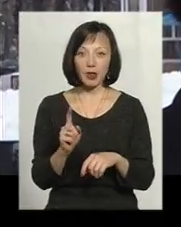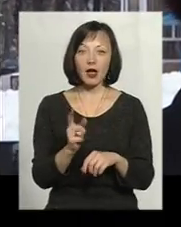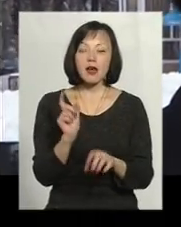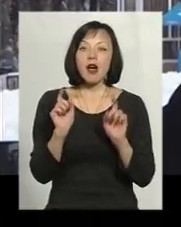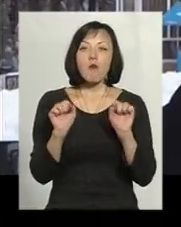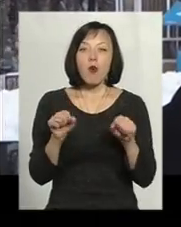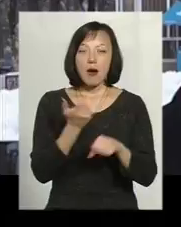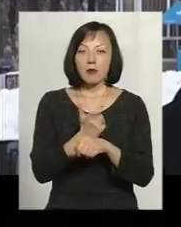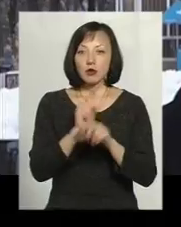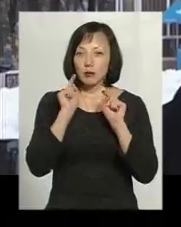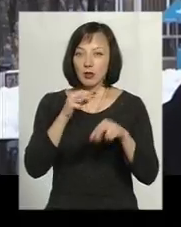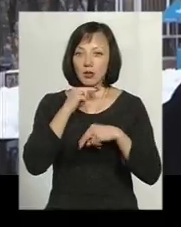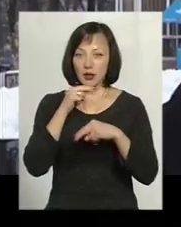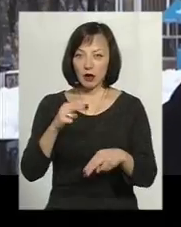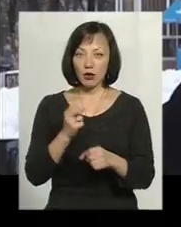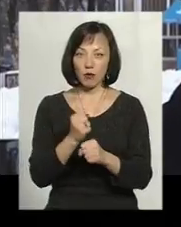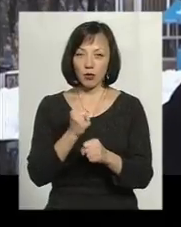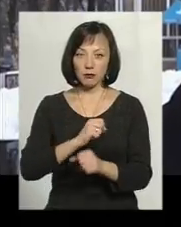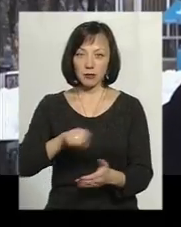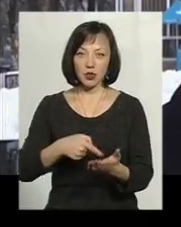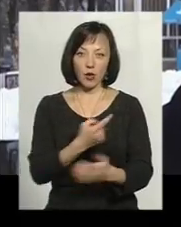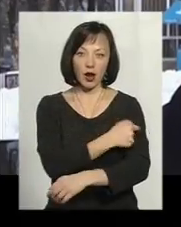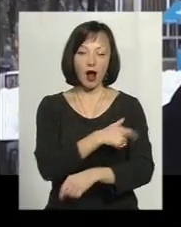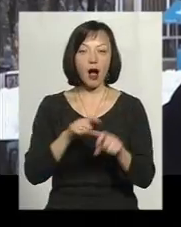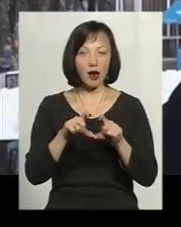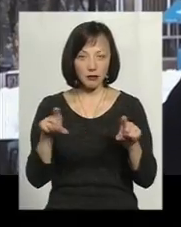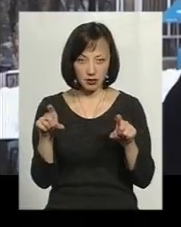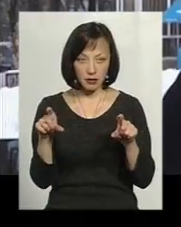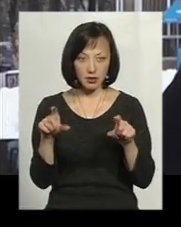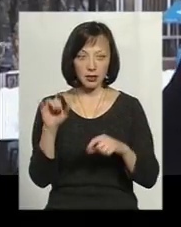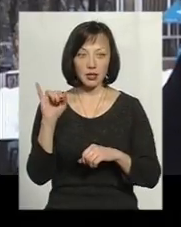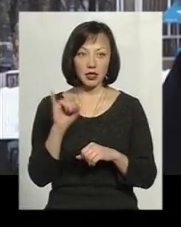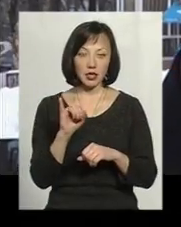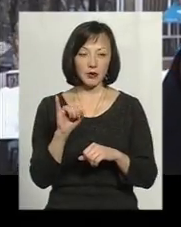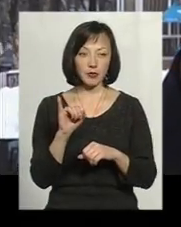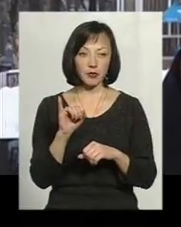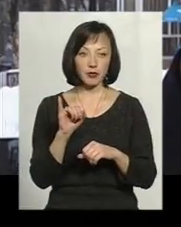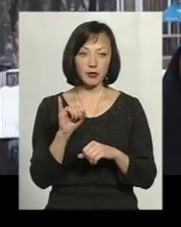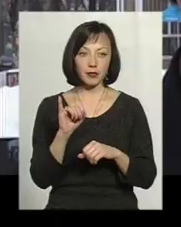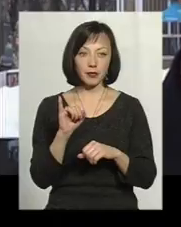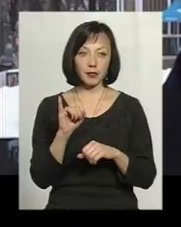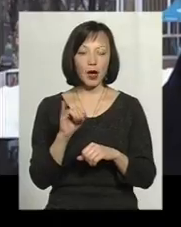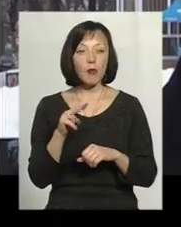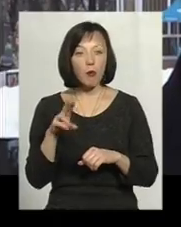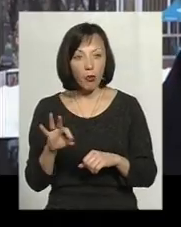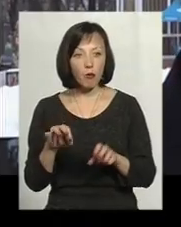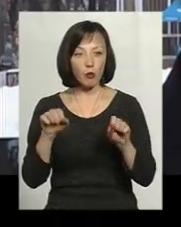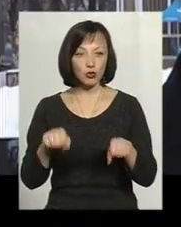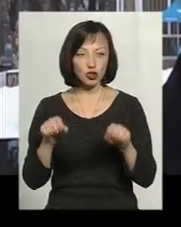Якомога більше уваги приділяти роботі міської лікарні і по